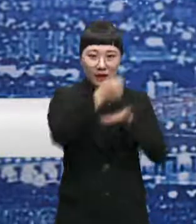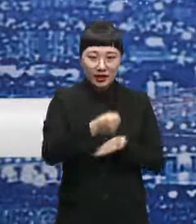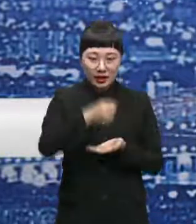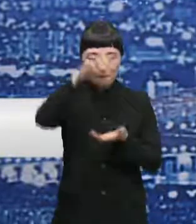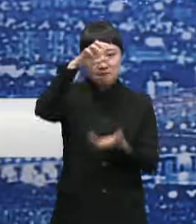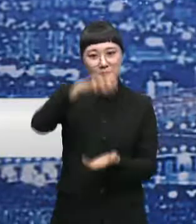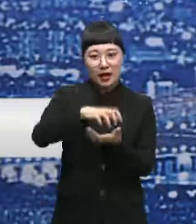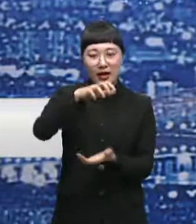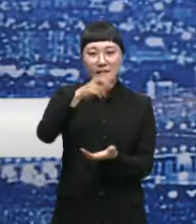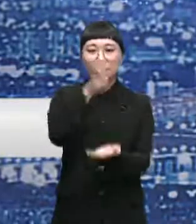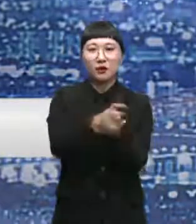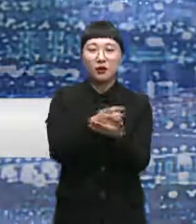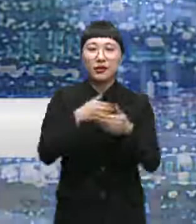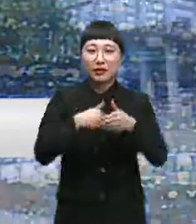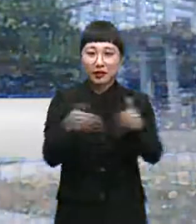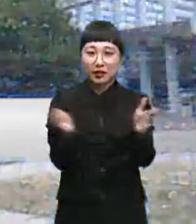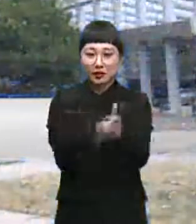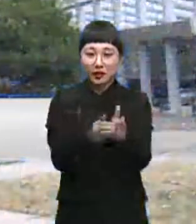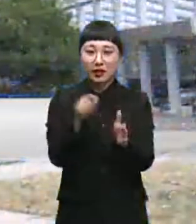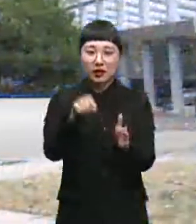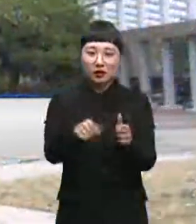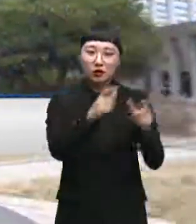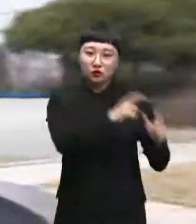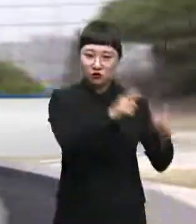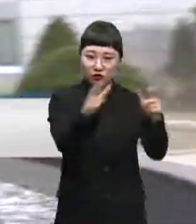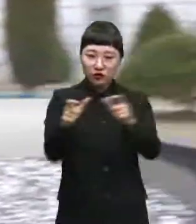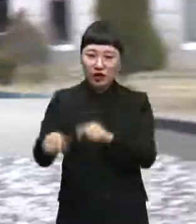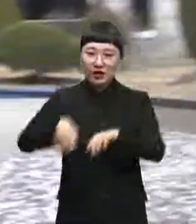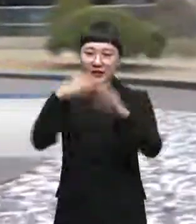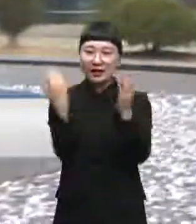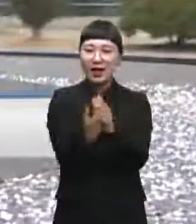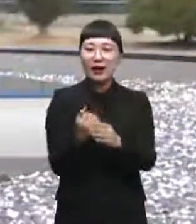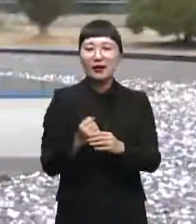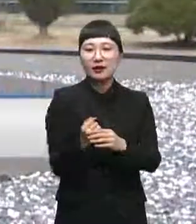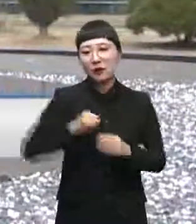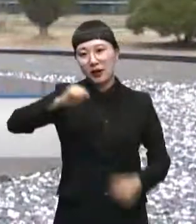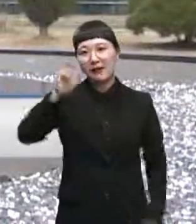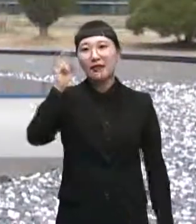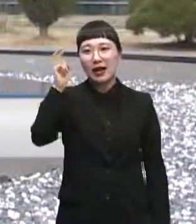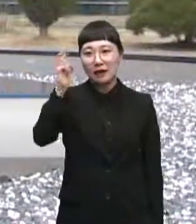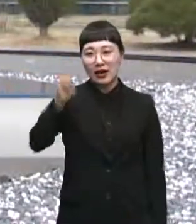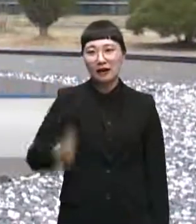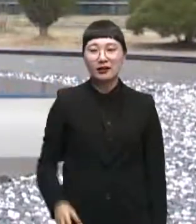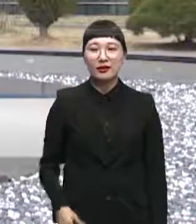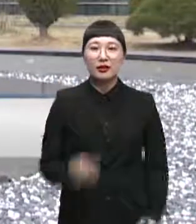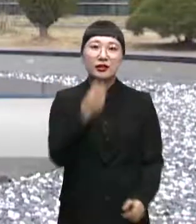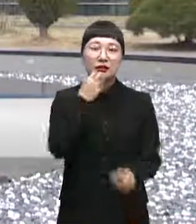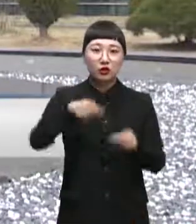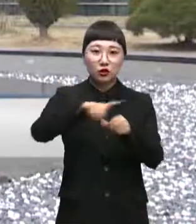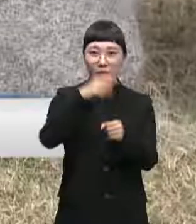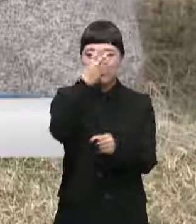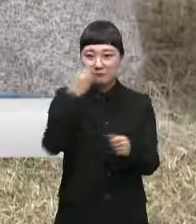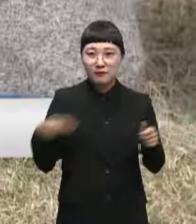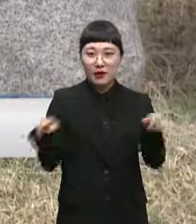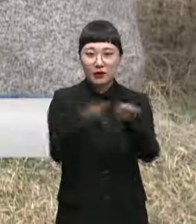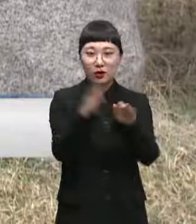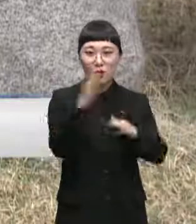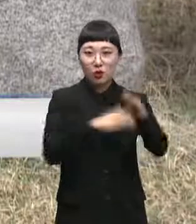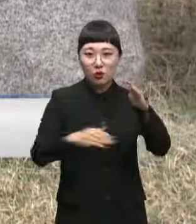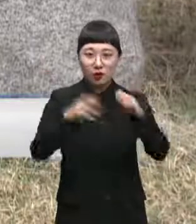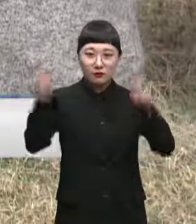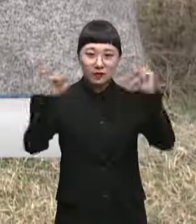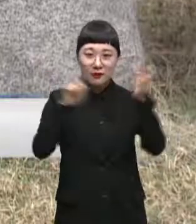해부터 인천의 모든 군구가 이를 위반할 것으로 예상됩니다. 수도권 매립지 관리 공사에 따르면